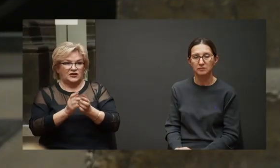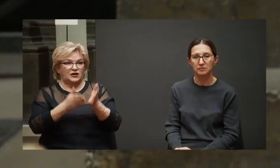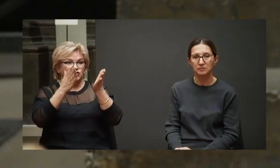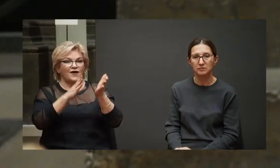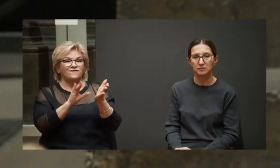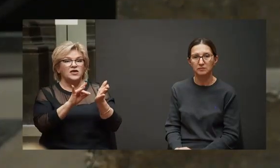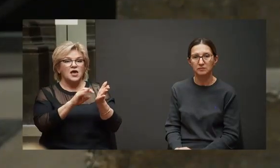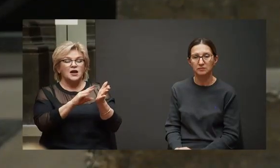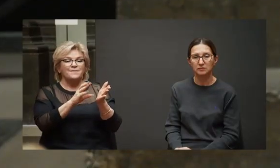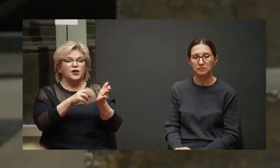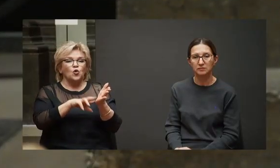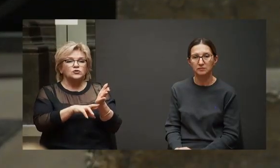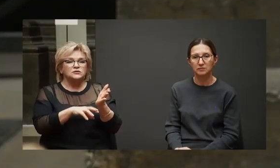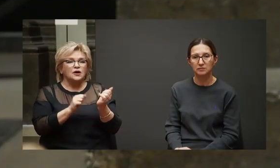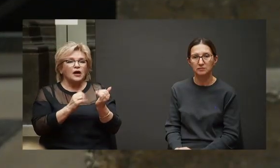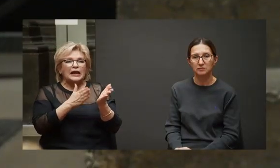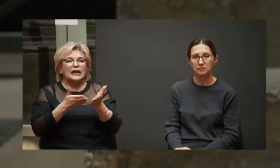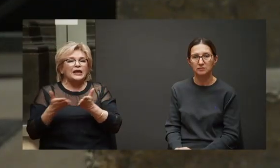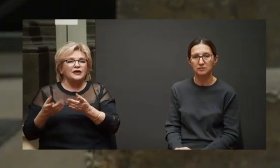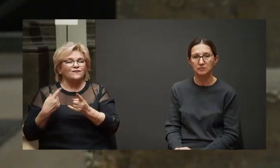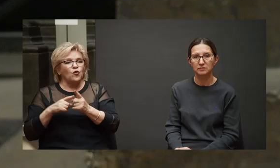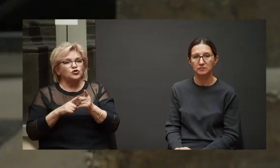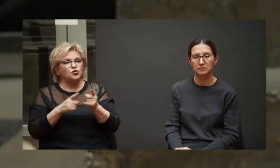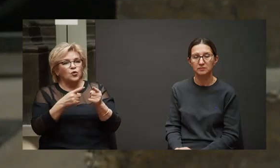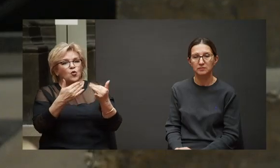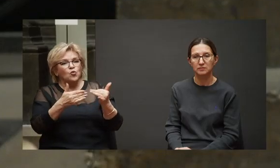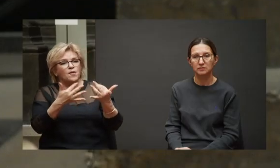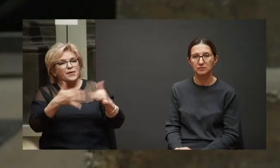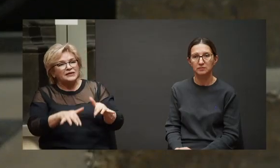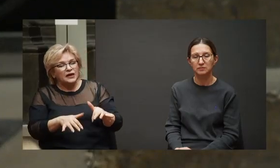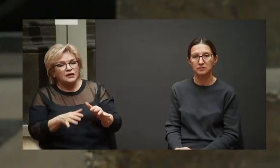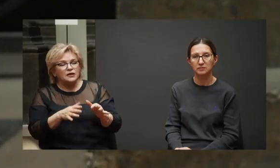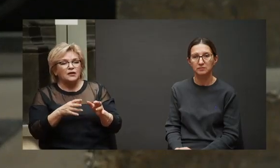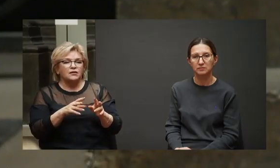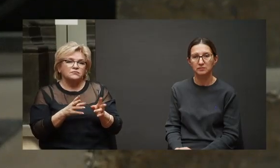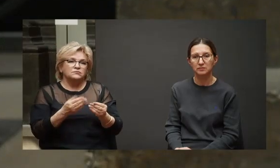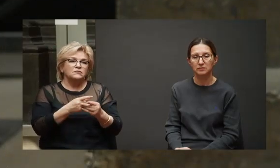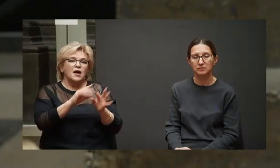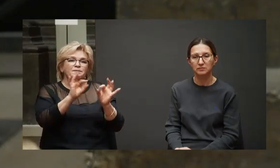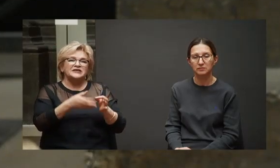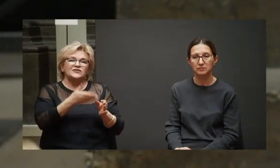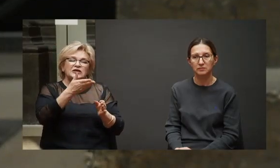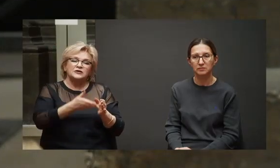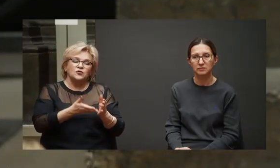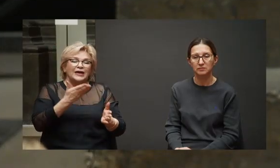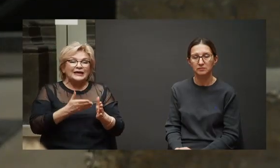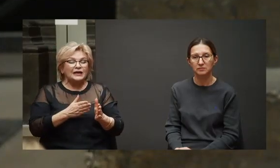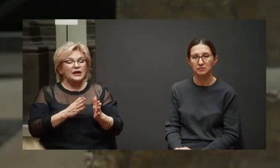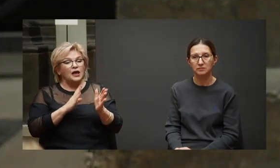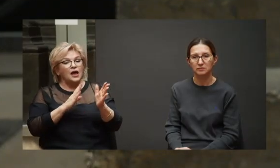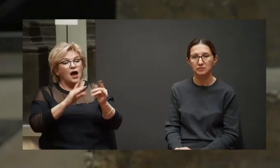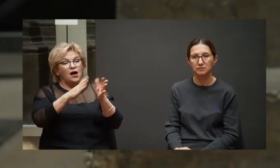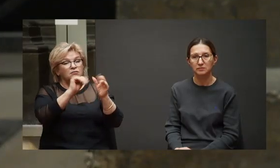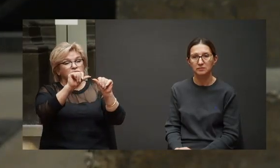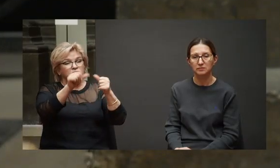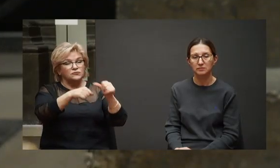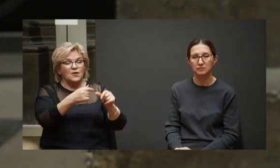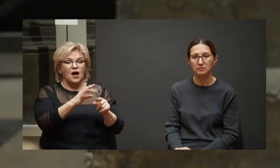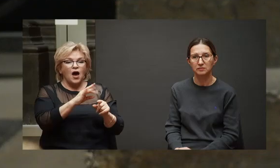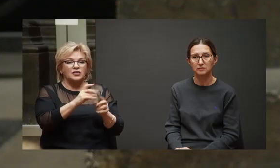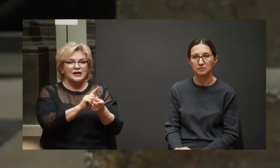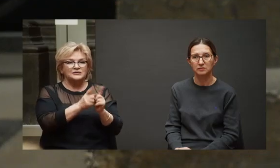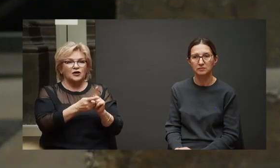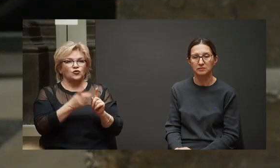Милосской, то интересно, она для него потеряна как произведение искусства? Или она становится вот этим